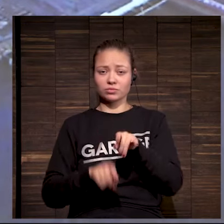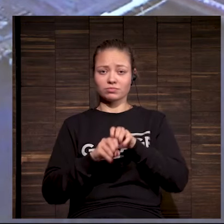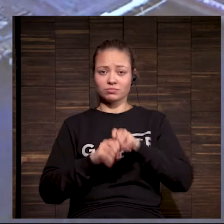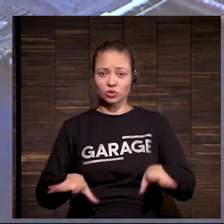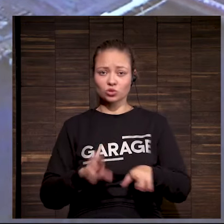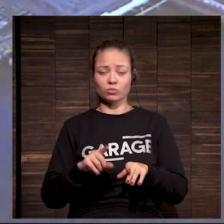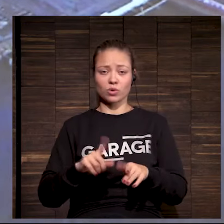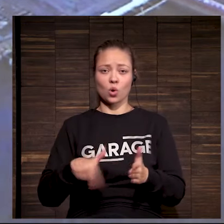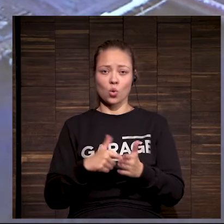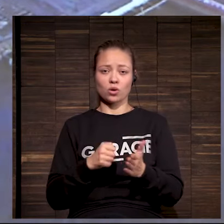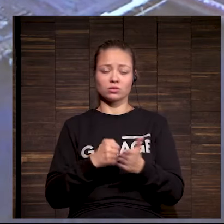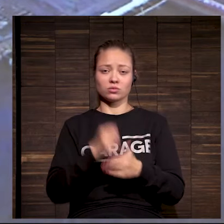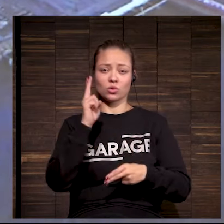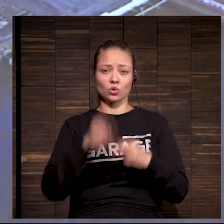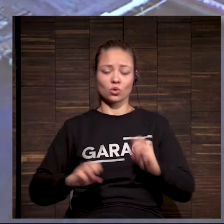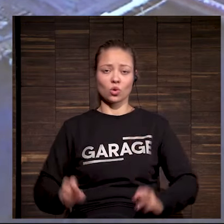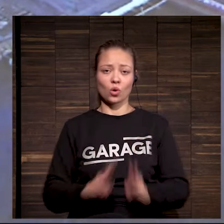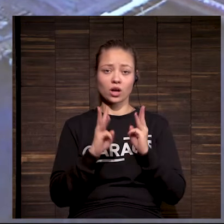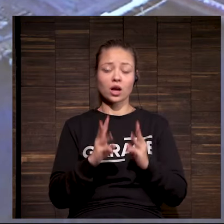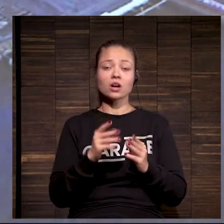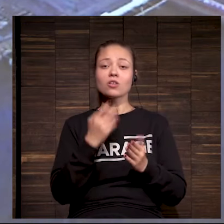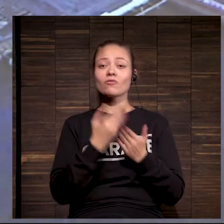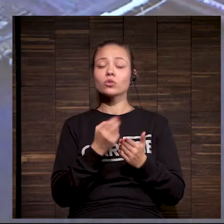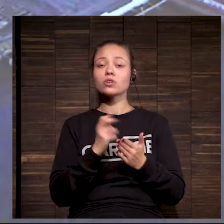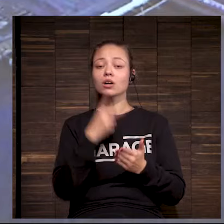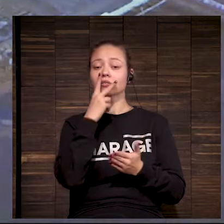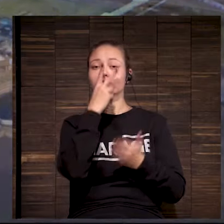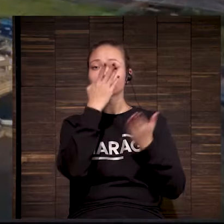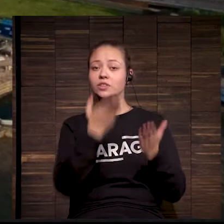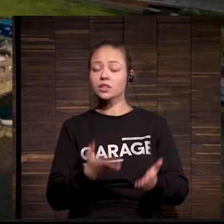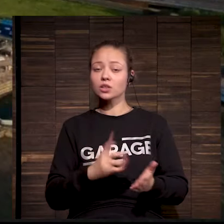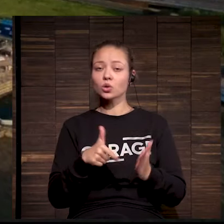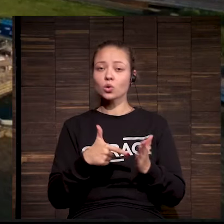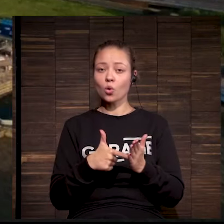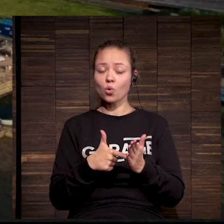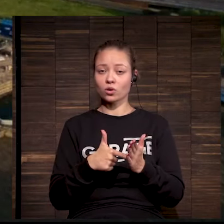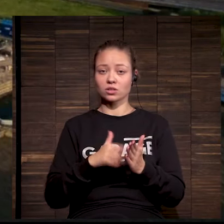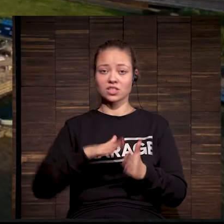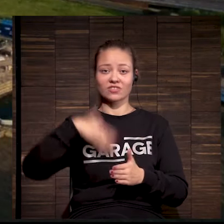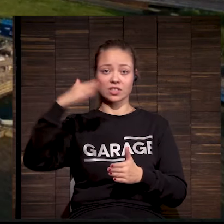город догорел вот как выглядит наш город с высоты птичьего полета